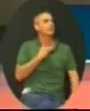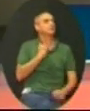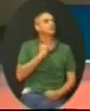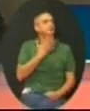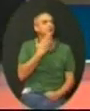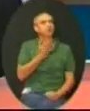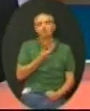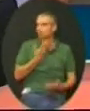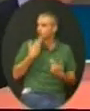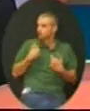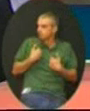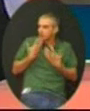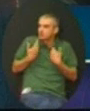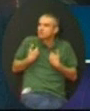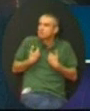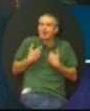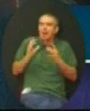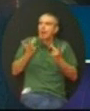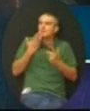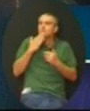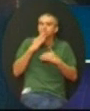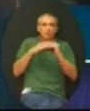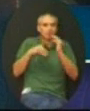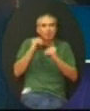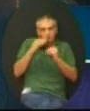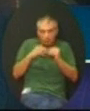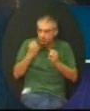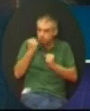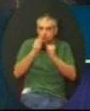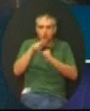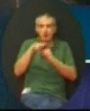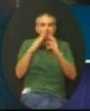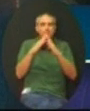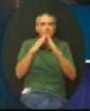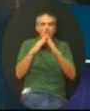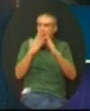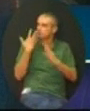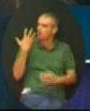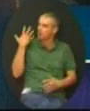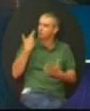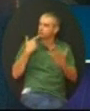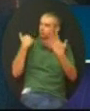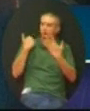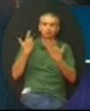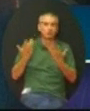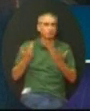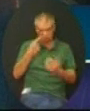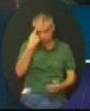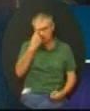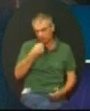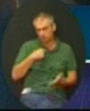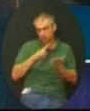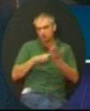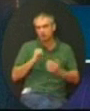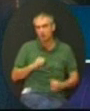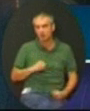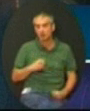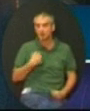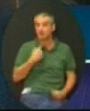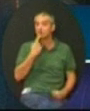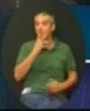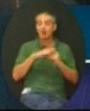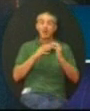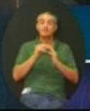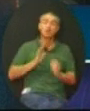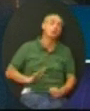לא, אני רוצה שיסבירו לי למה בירושלים בנו כמה, קודשי 2,000 יחידות דיור בחמש, שש שנים האחרונות. הוא יודע שאני צודק. ואני אומר לבנות